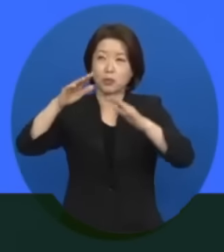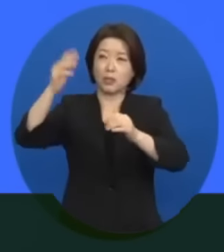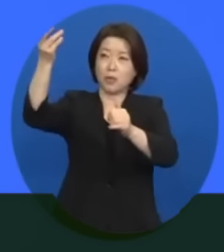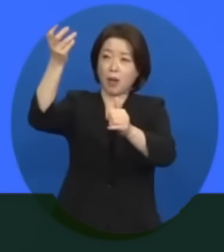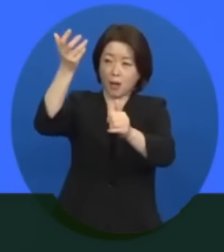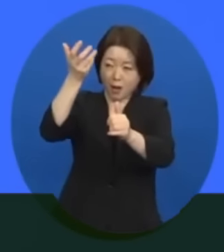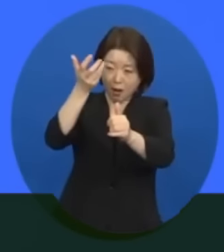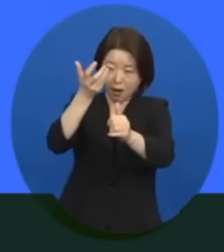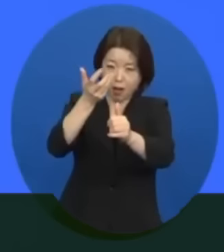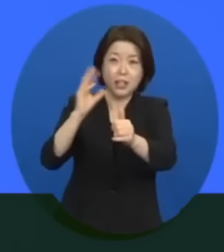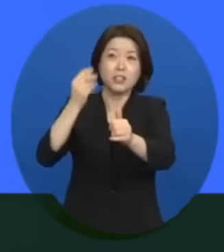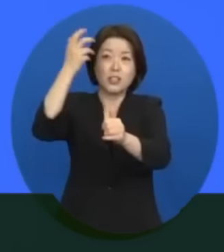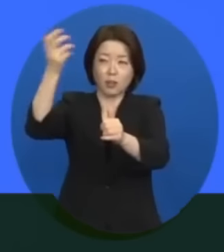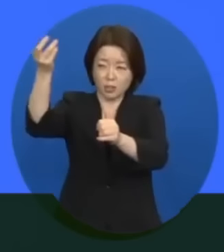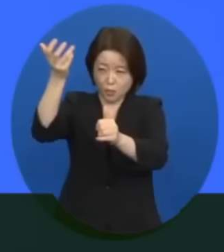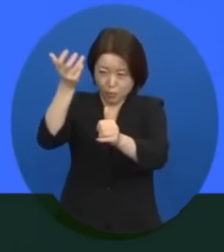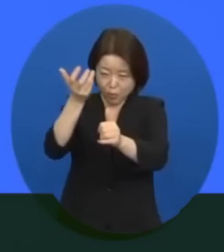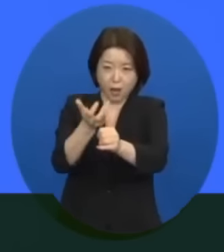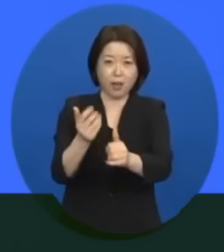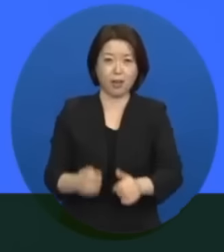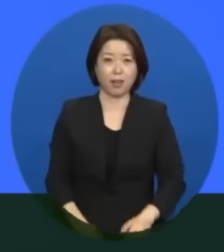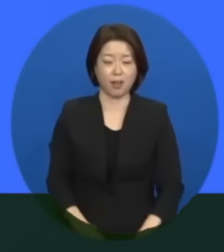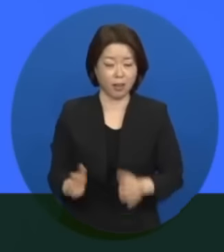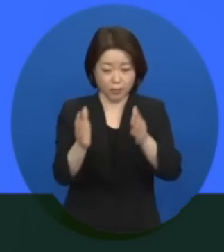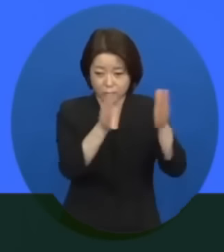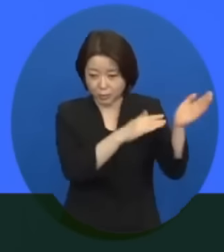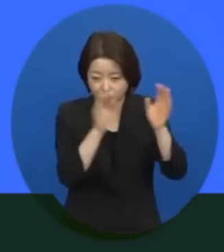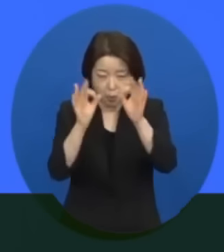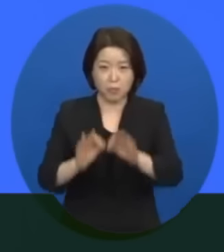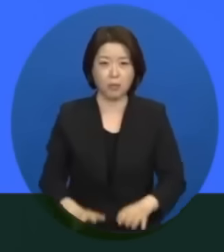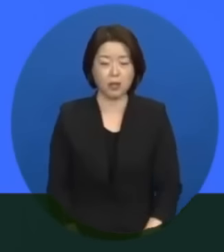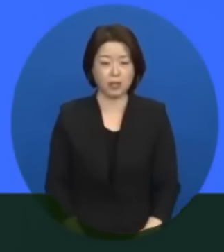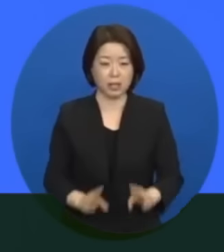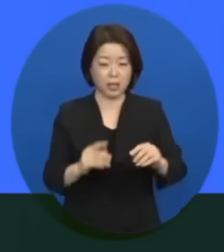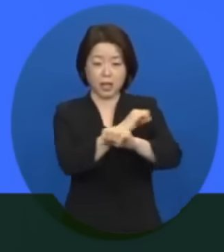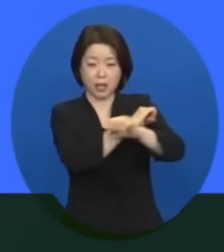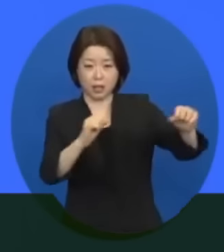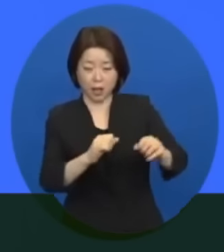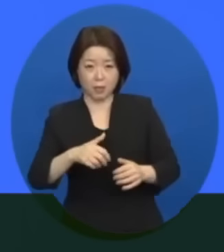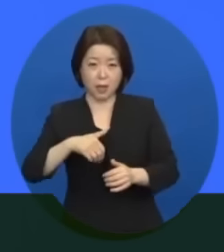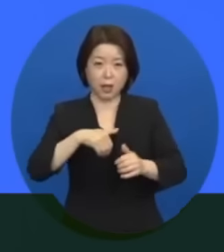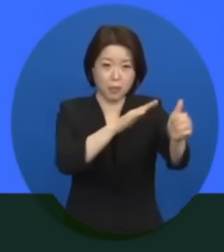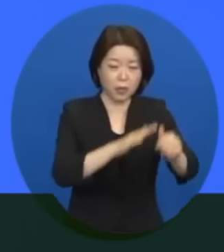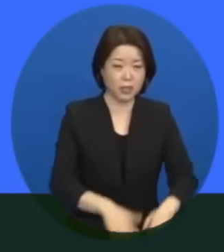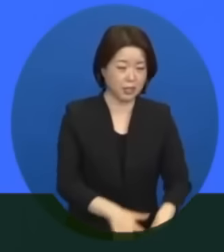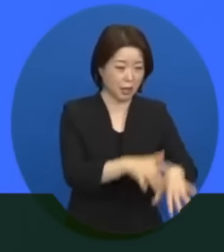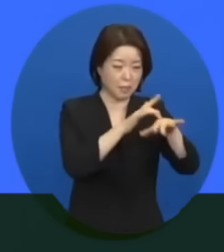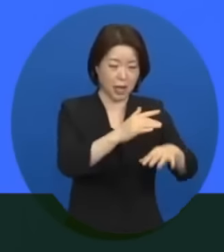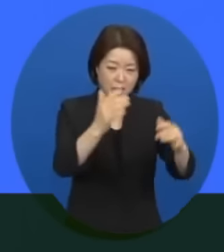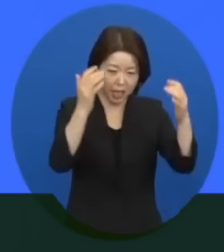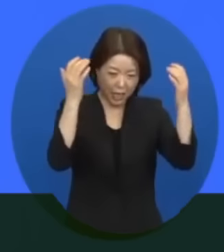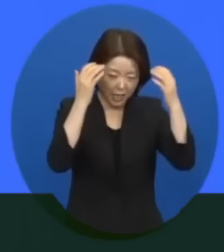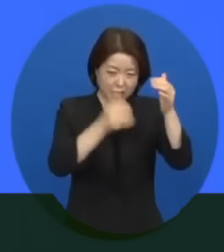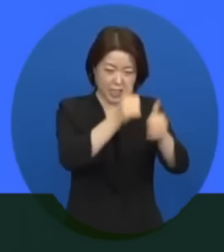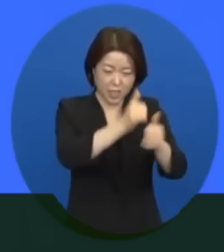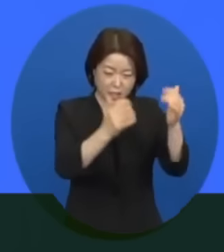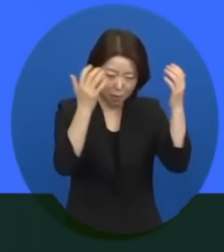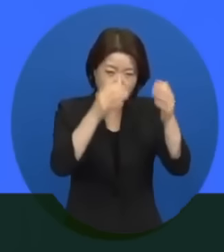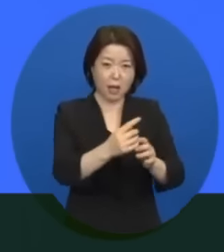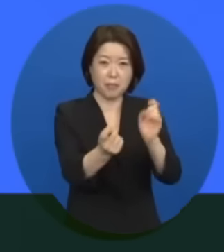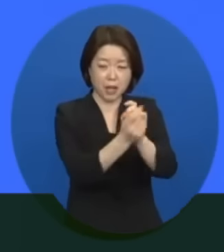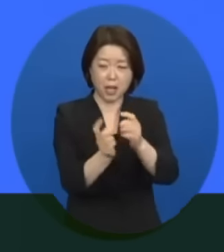본격적인 시작입니다 그런데 그 다음 장에 보게 되면 광야로 가게 되어서 마귀에게 시험을 당합니다 유혹을